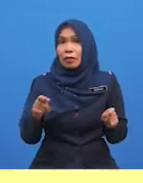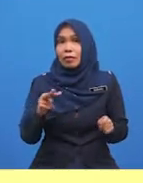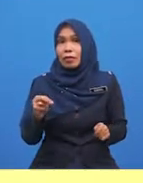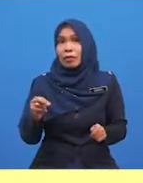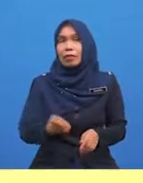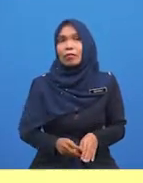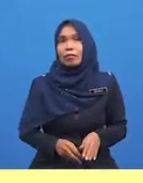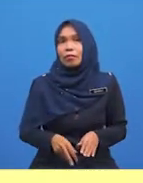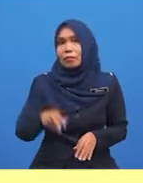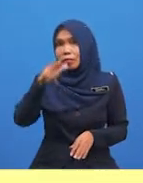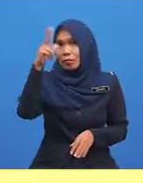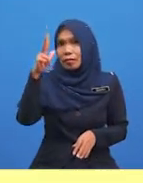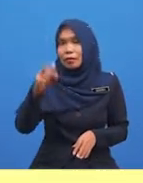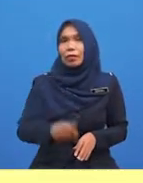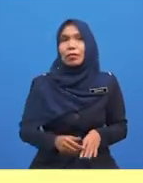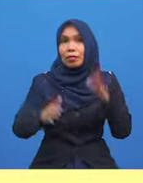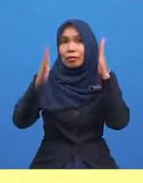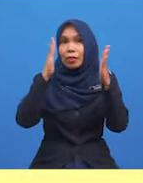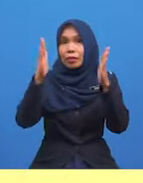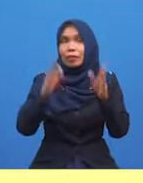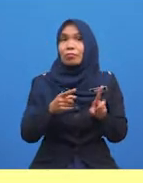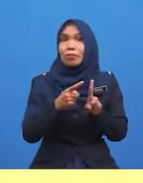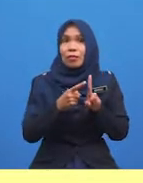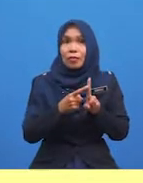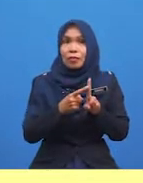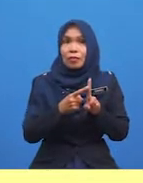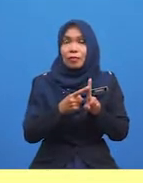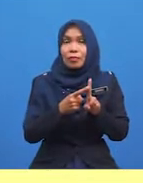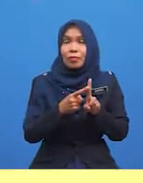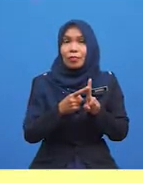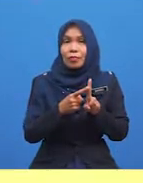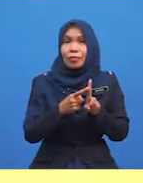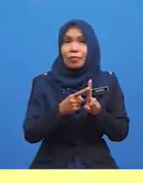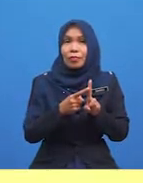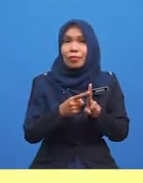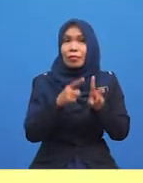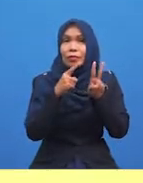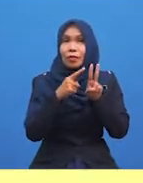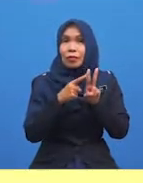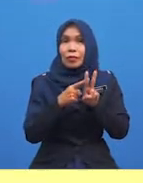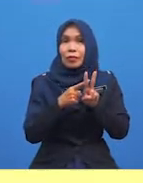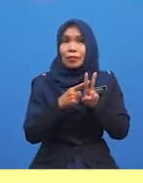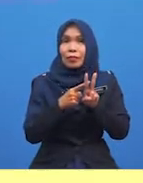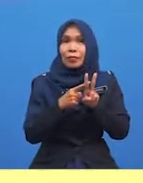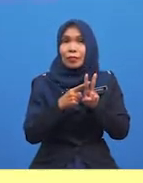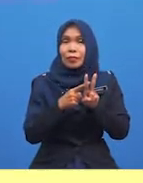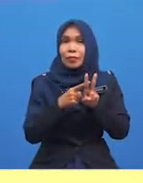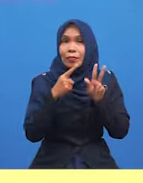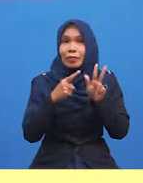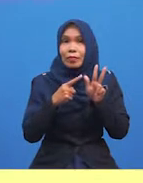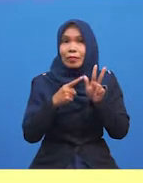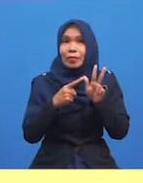1. Kerajaan monarki. 2. Raja berperlembagaan.